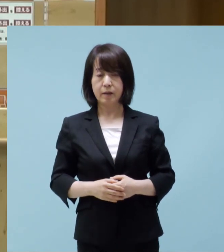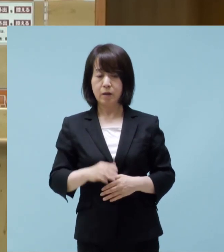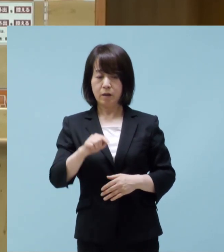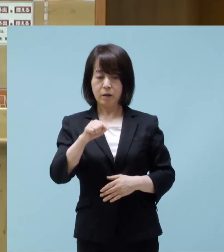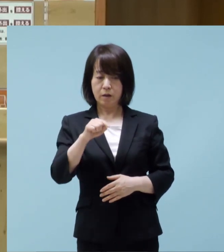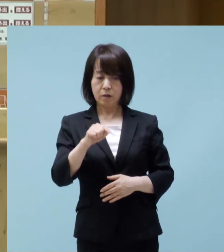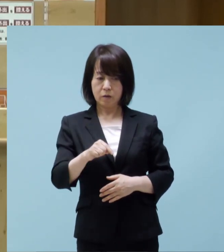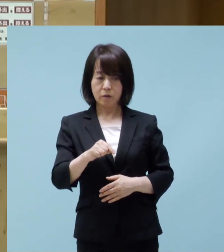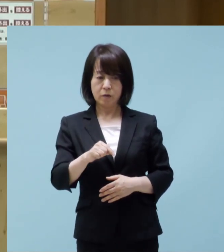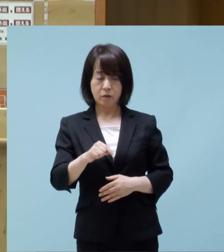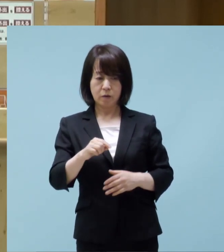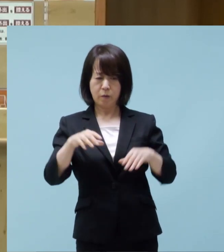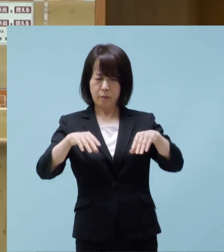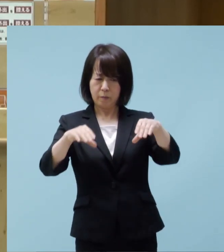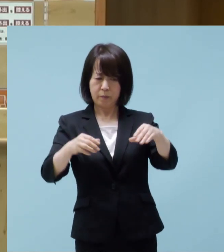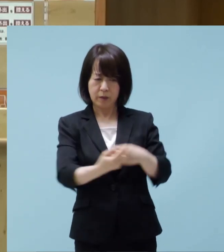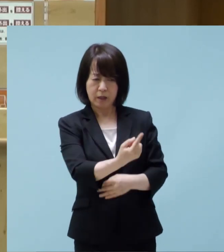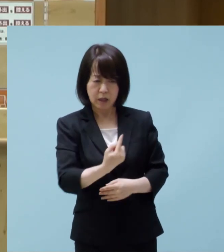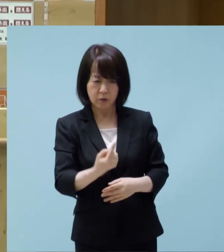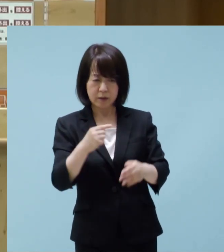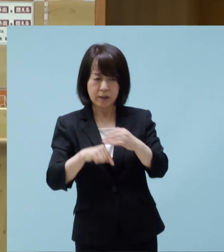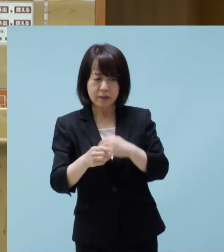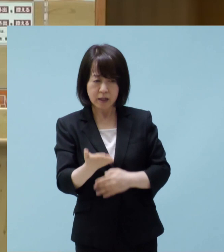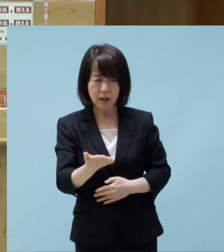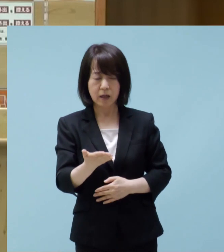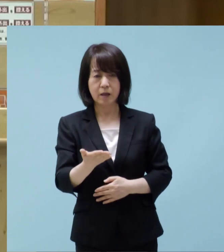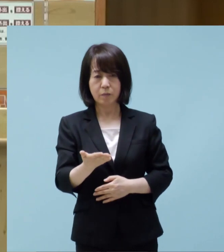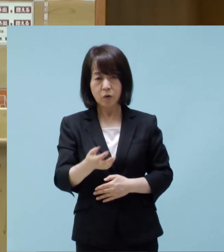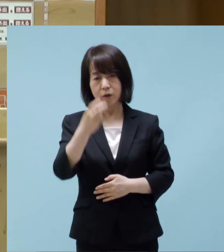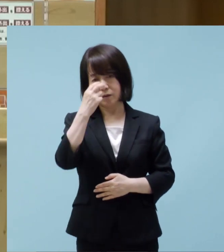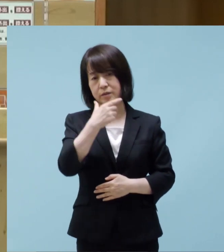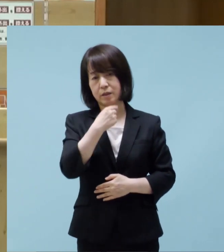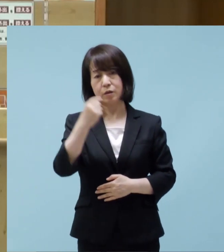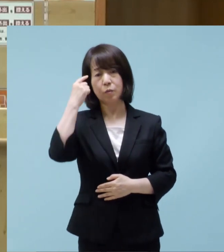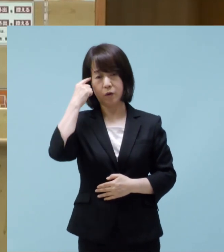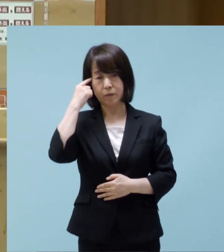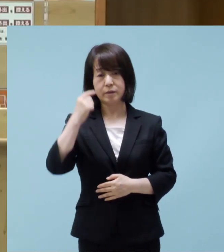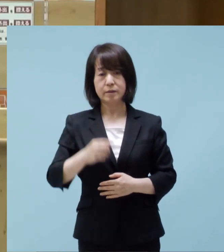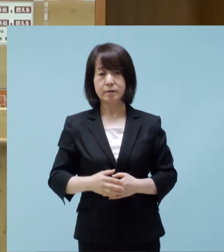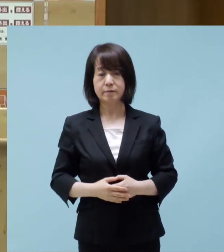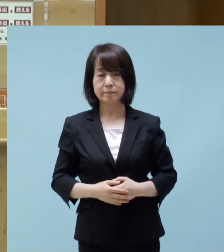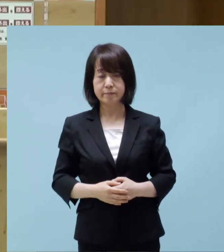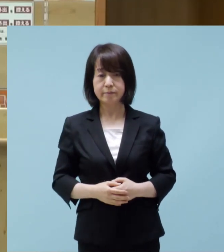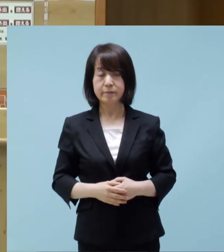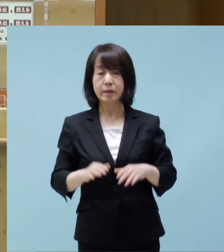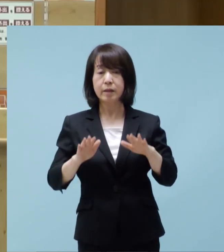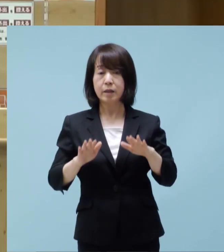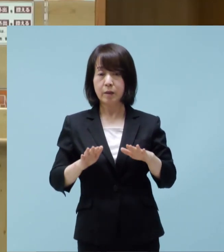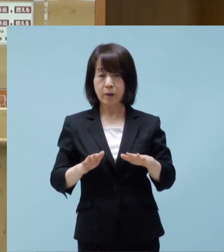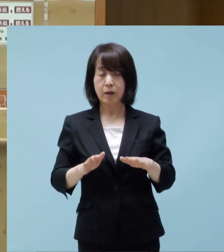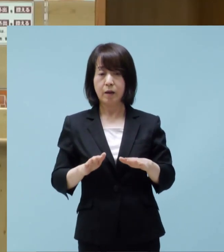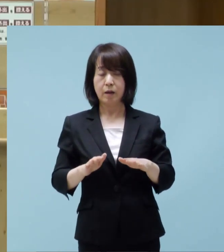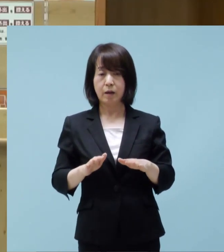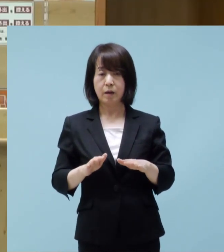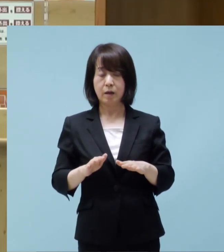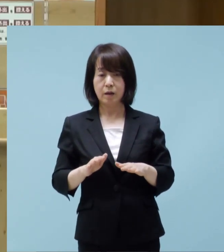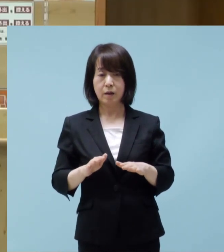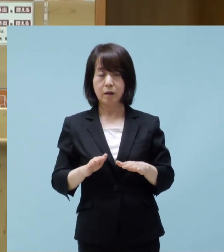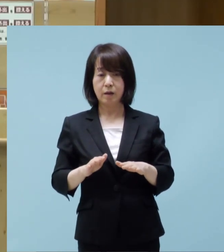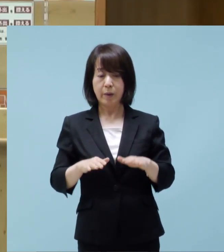。ただですね、今このヒグマの関係はですね、今回の件も含め